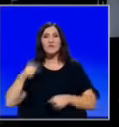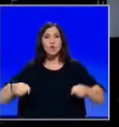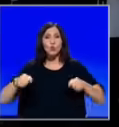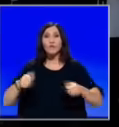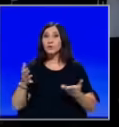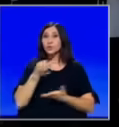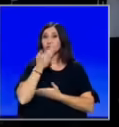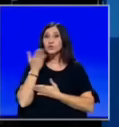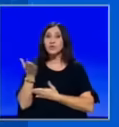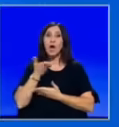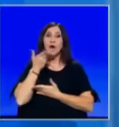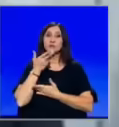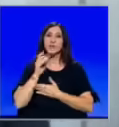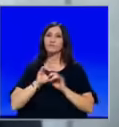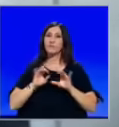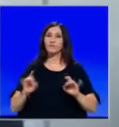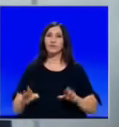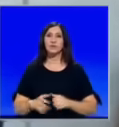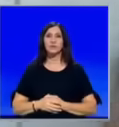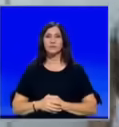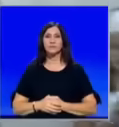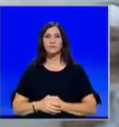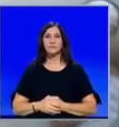случва с тях, разказваме в новините.